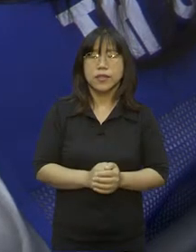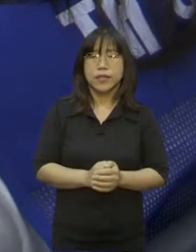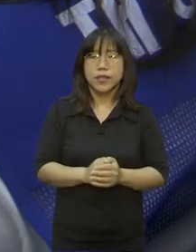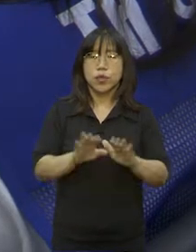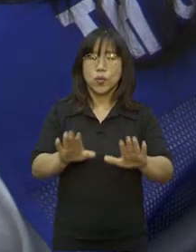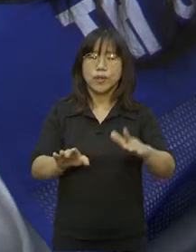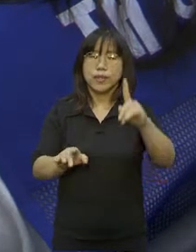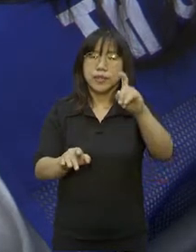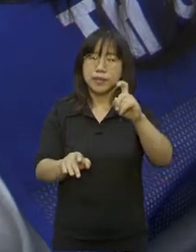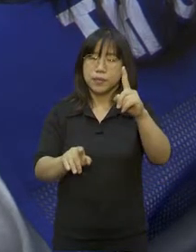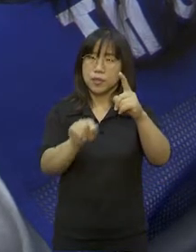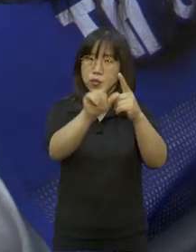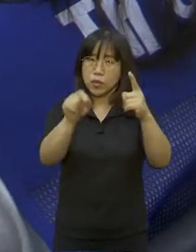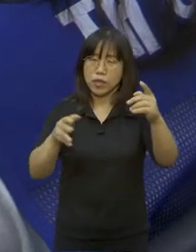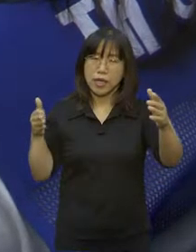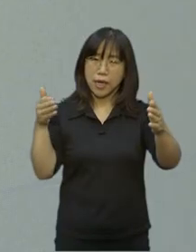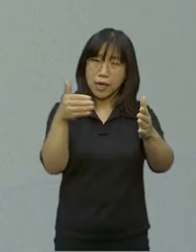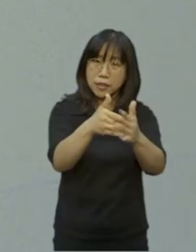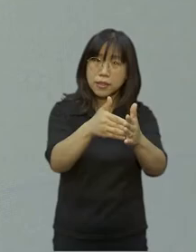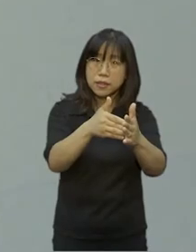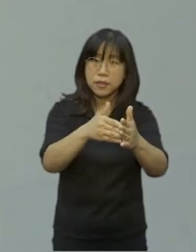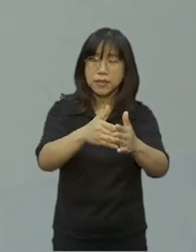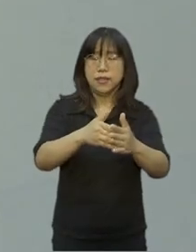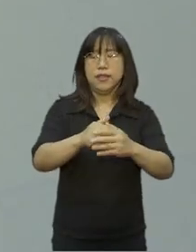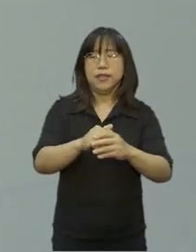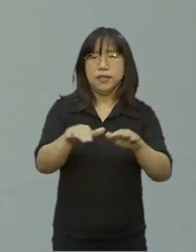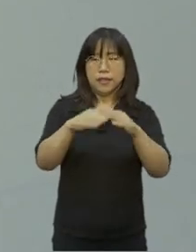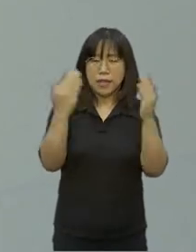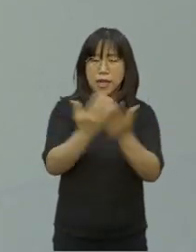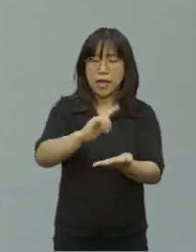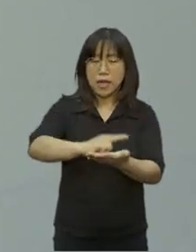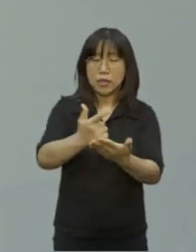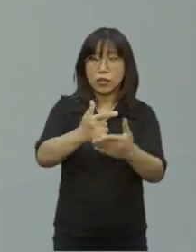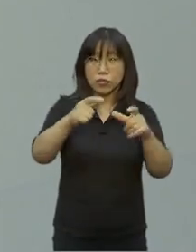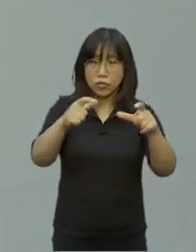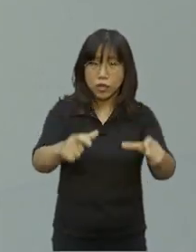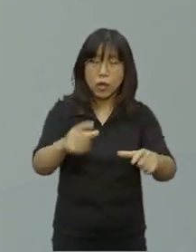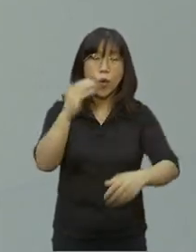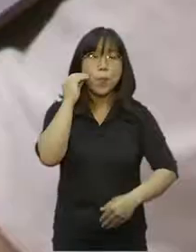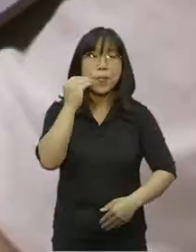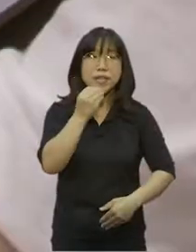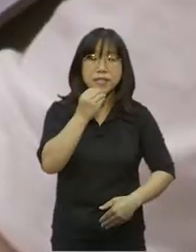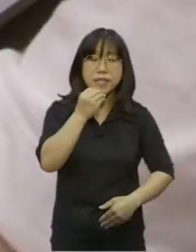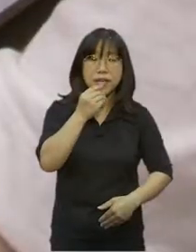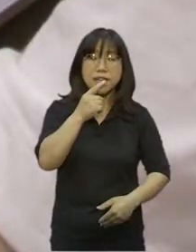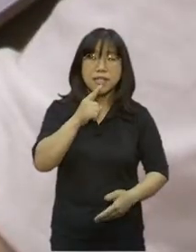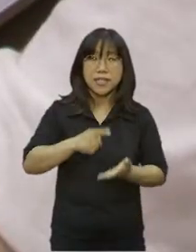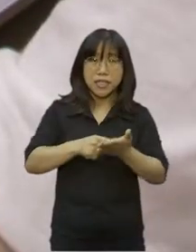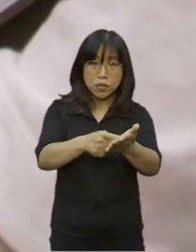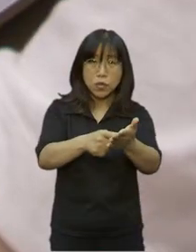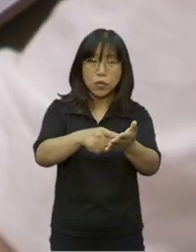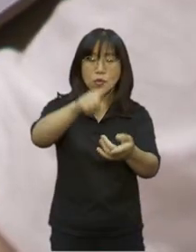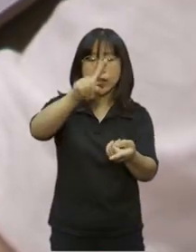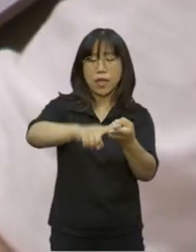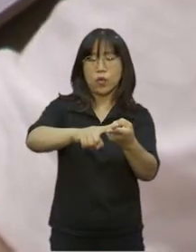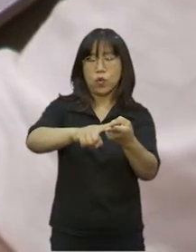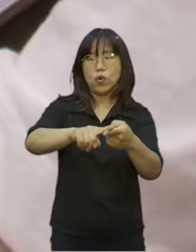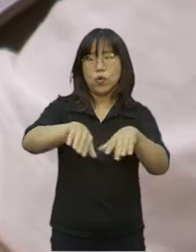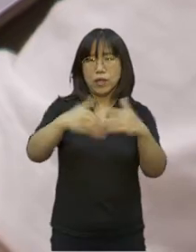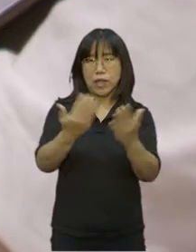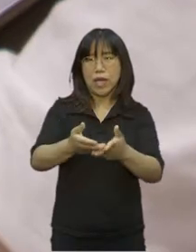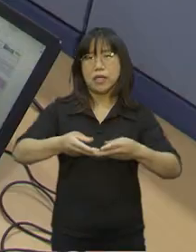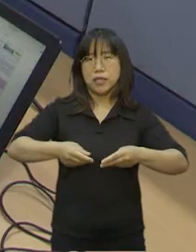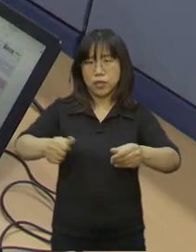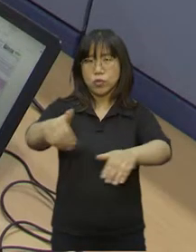오는 11월까지 자체 모니터링을 비롯해 강서구청 홈페이지 내 신고센터에 접수된 내용을 토대로 활발한